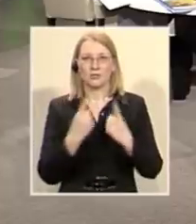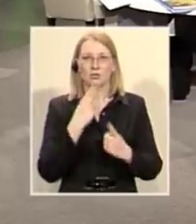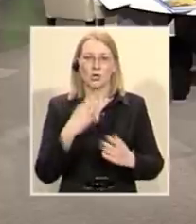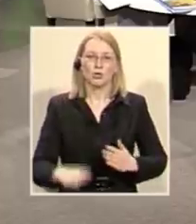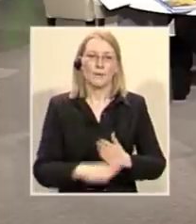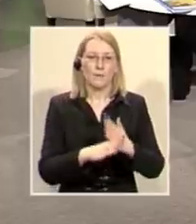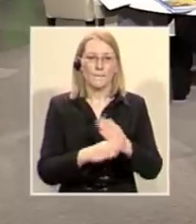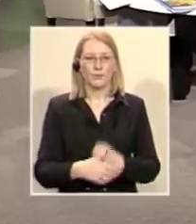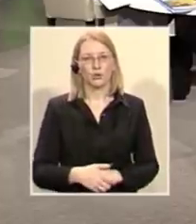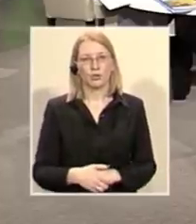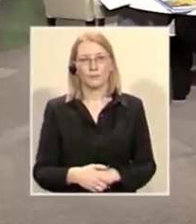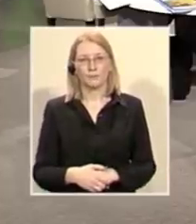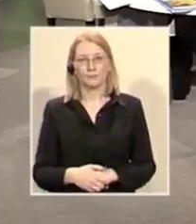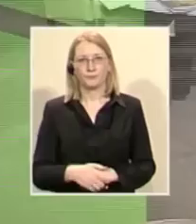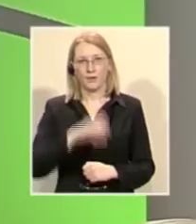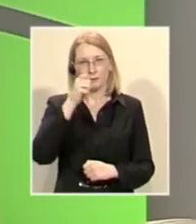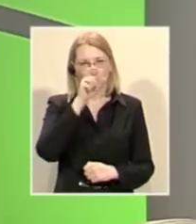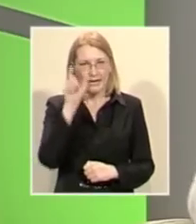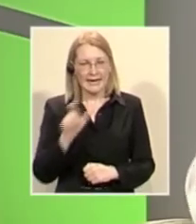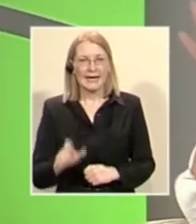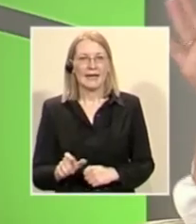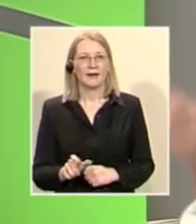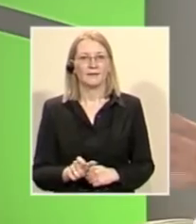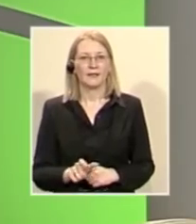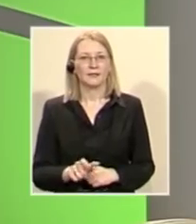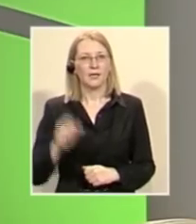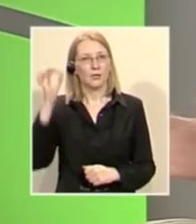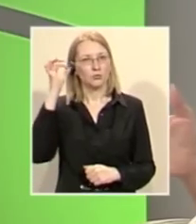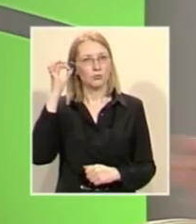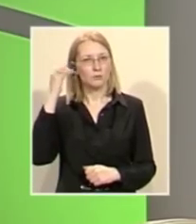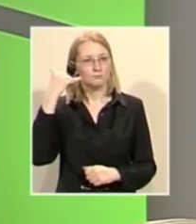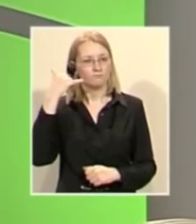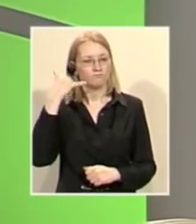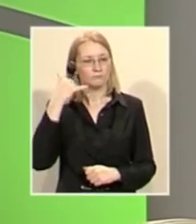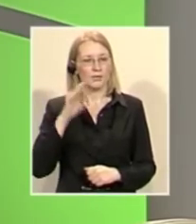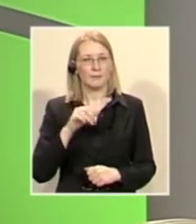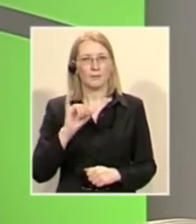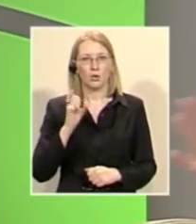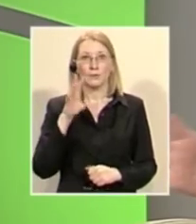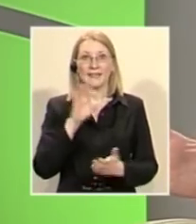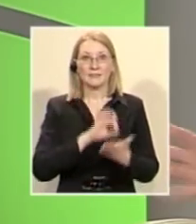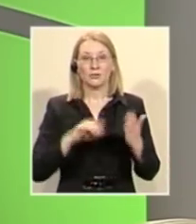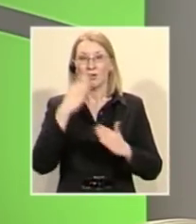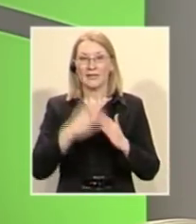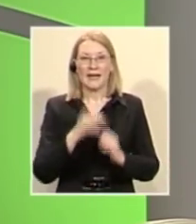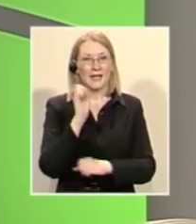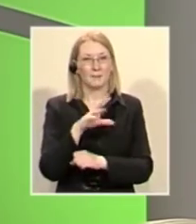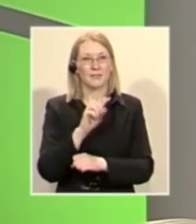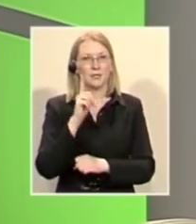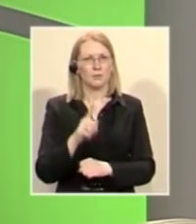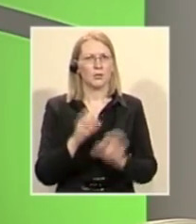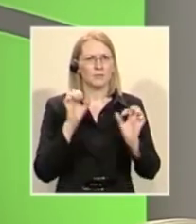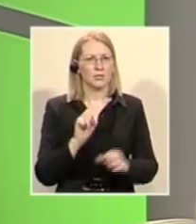pomoći. Poštovani gledatelji, čujem, imamo još svega 15 minuta do kraja emisije, moramo svakako ove